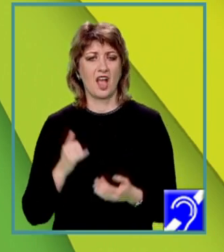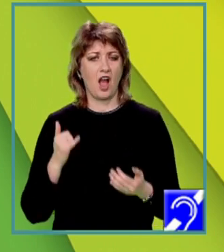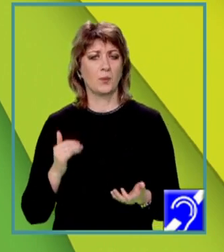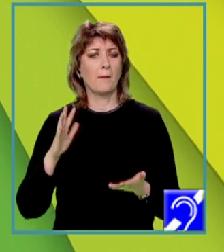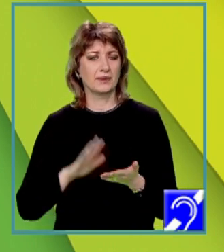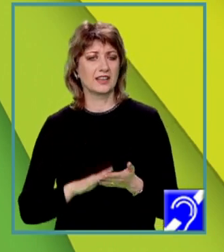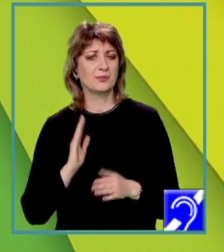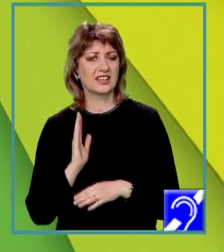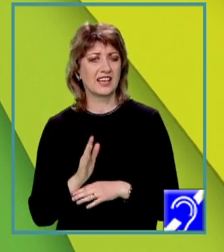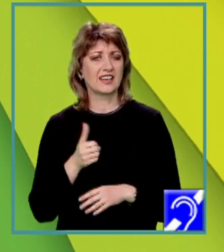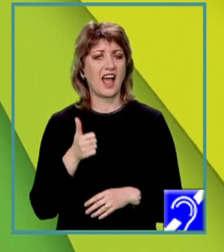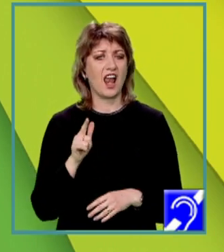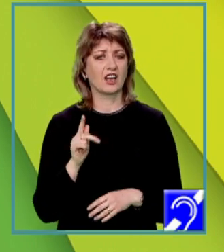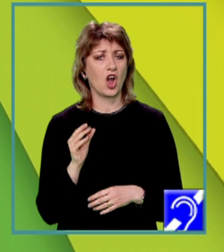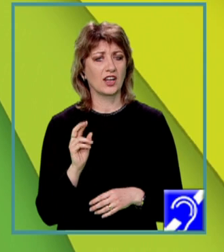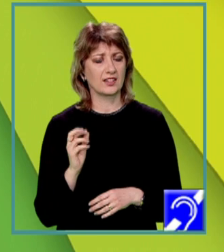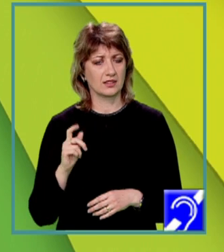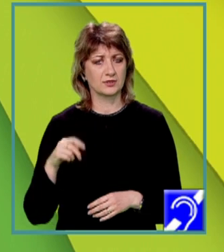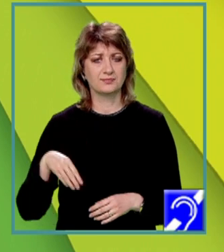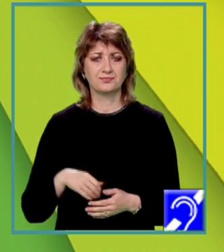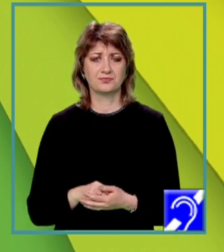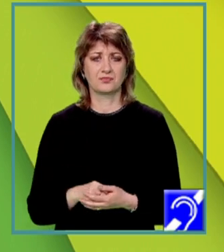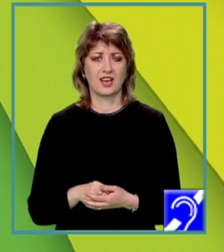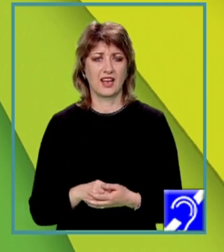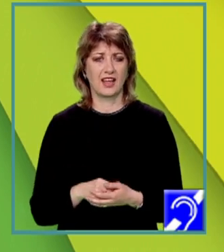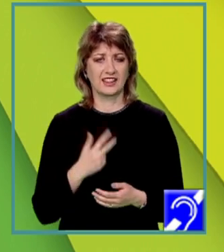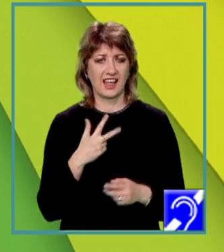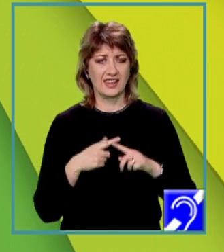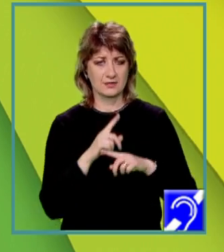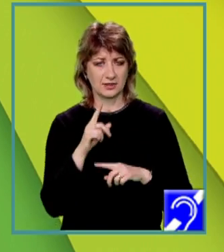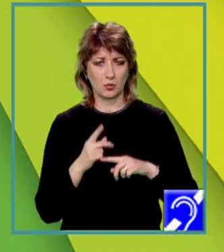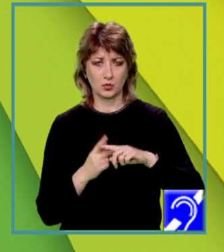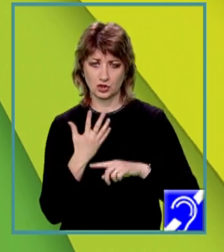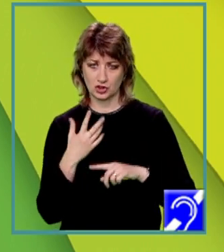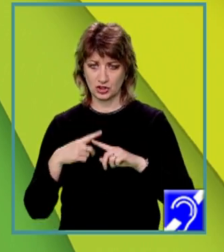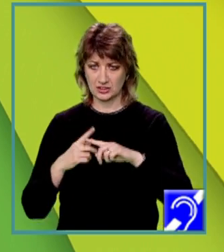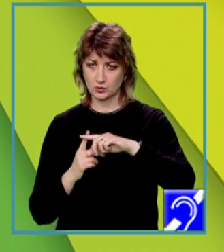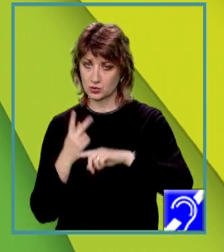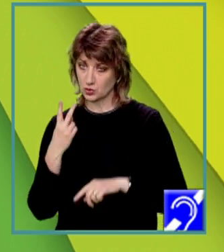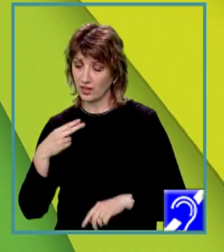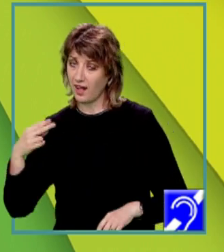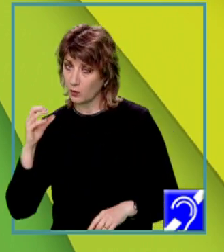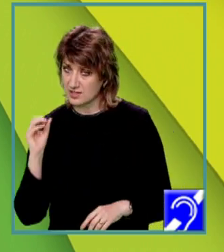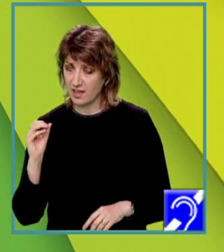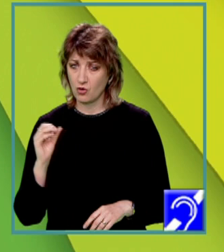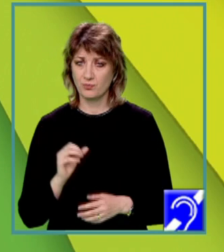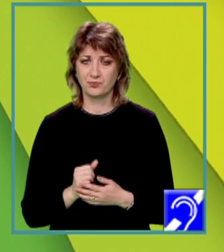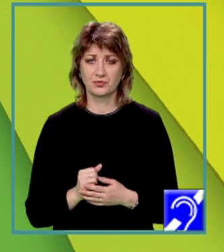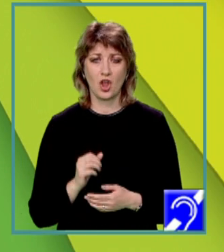direct algoritmul avem ecuația 3 x pătrat plus 5x plus doi este egal cu zero